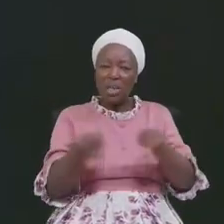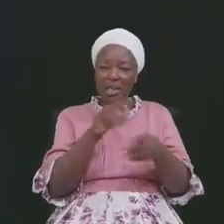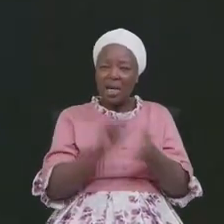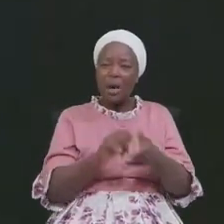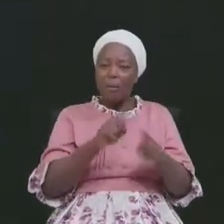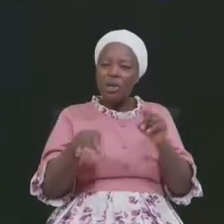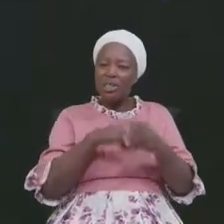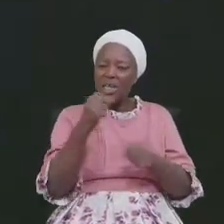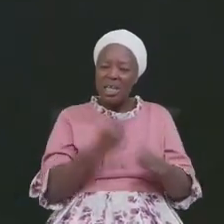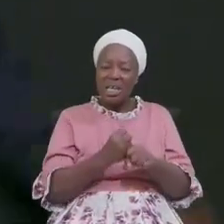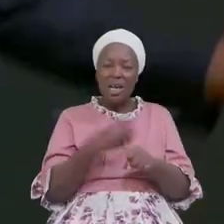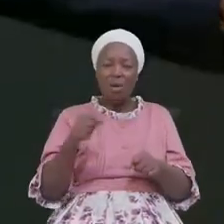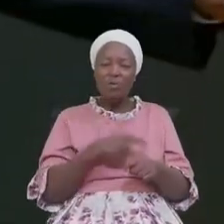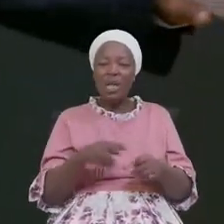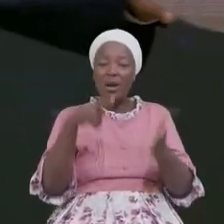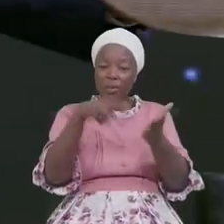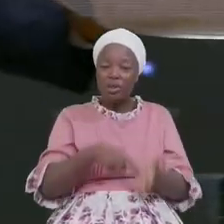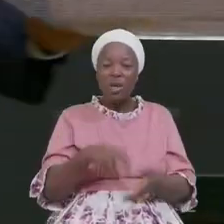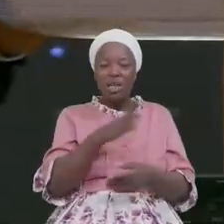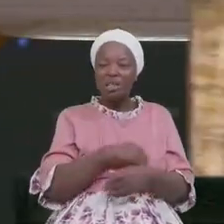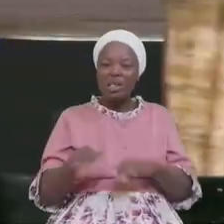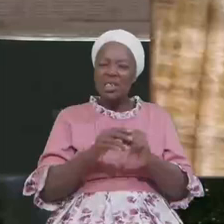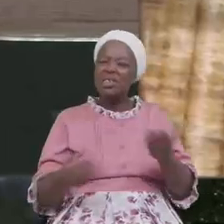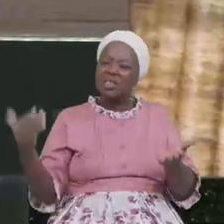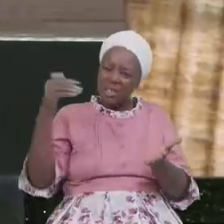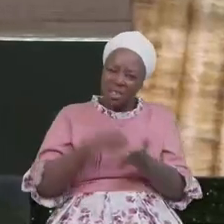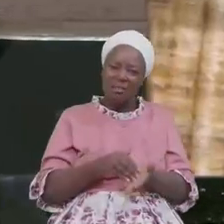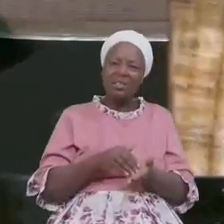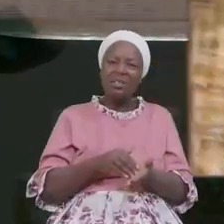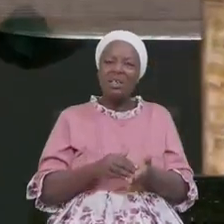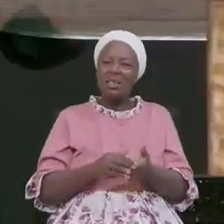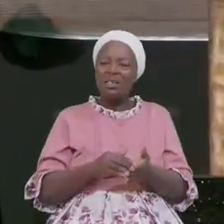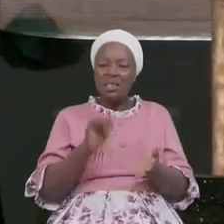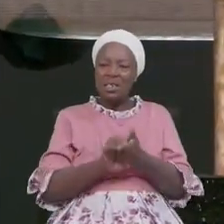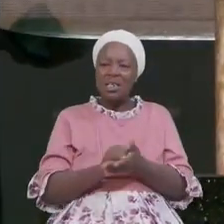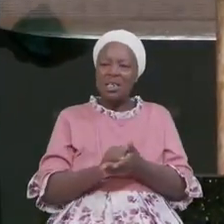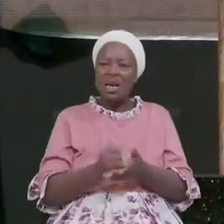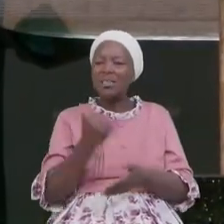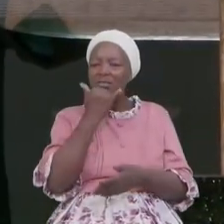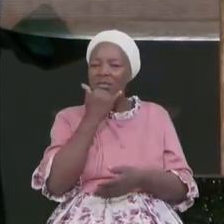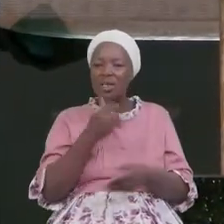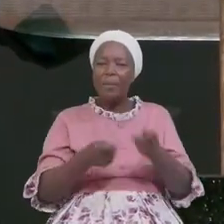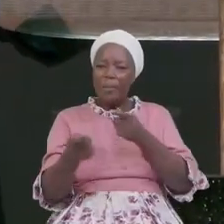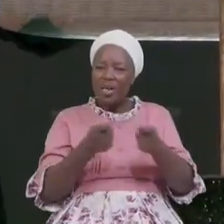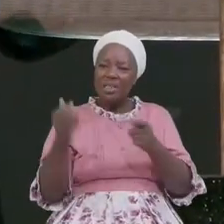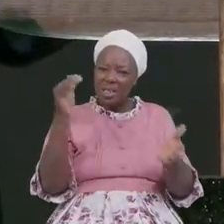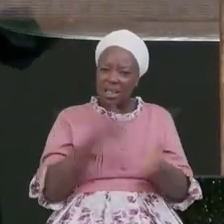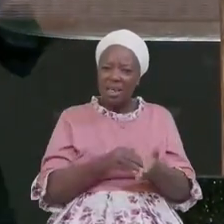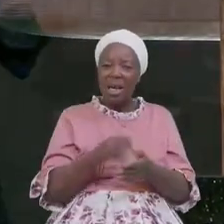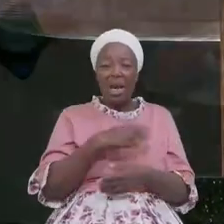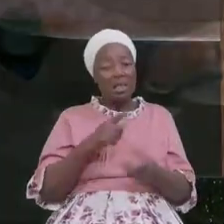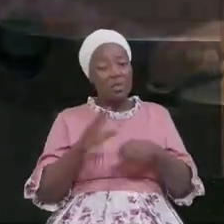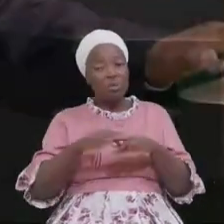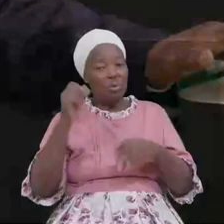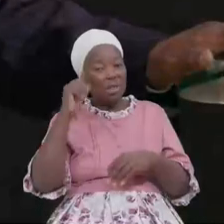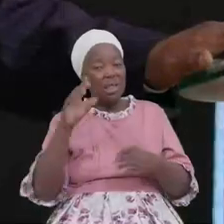la même chose. Et ils n'ont pas compris que ce que tu as mal géré dans l'autre classe, qui